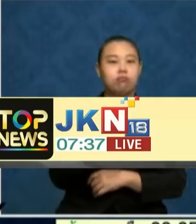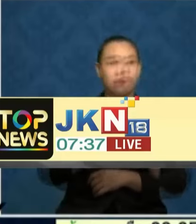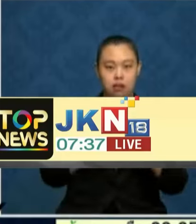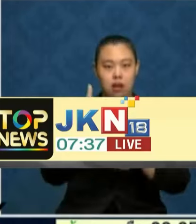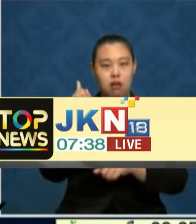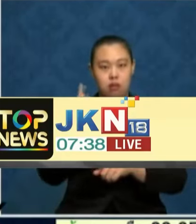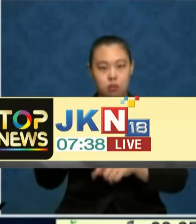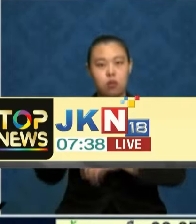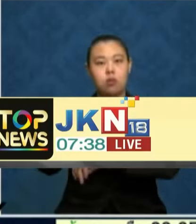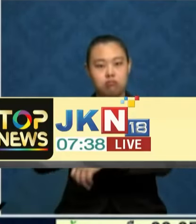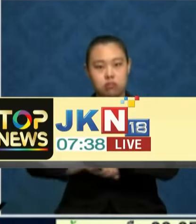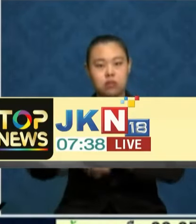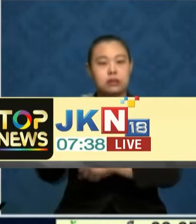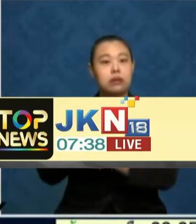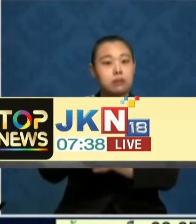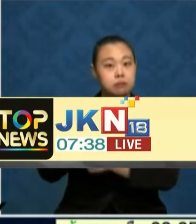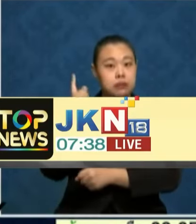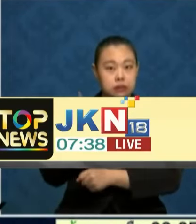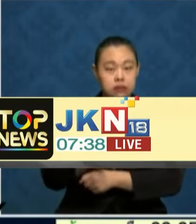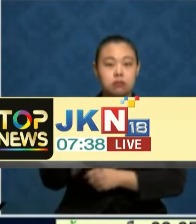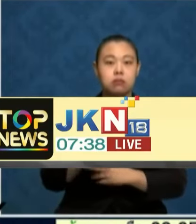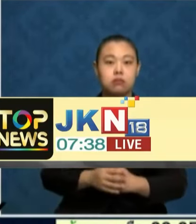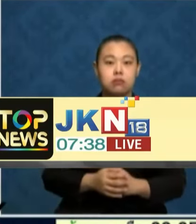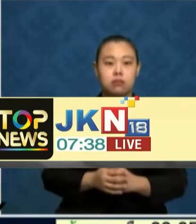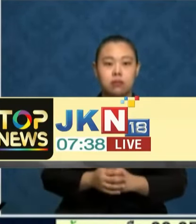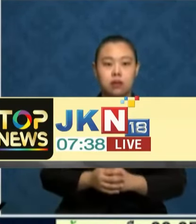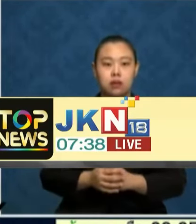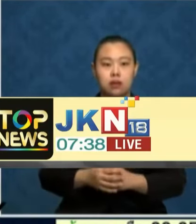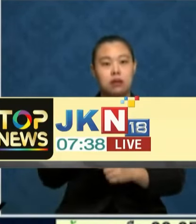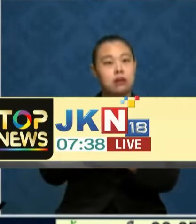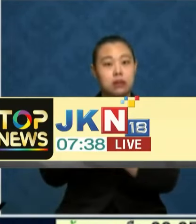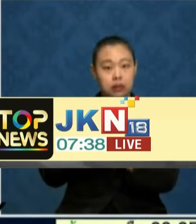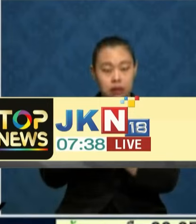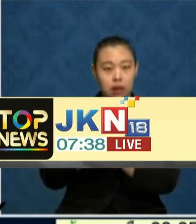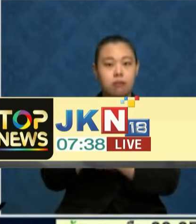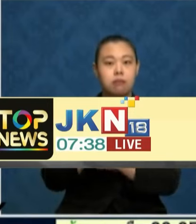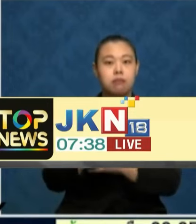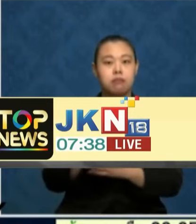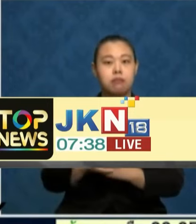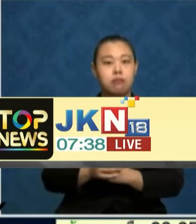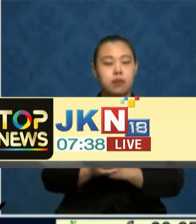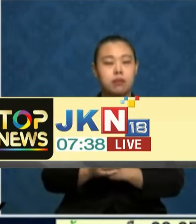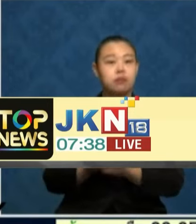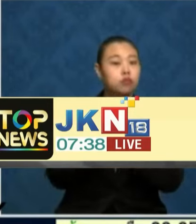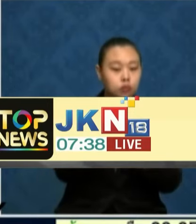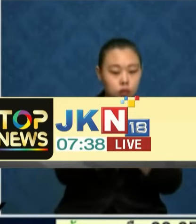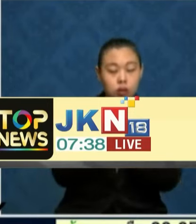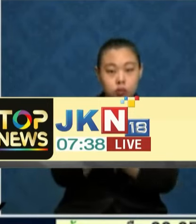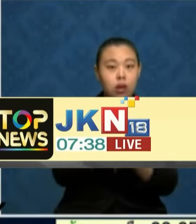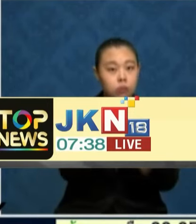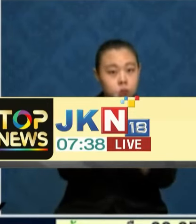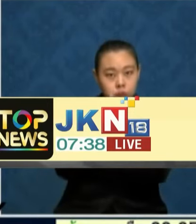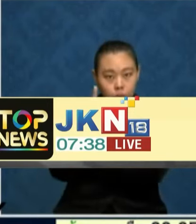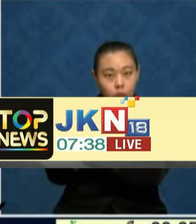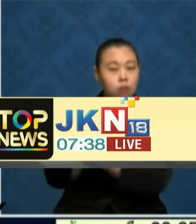ม่ได้ทำที่ท่านเห็นข่าวค่ะเราต้องลงมือทำในพื้นที่จริงๆลงไปช่วยพี่น้องประชาชนในพื้น